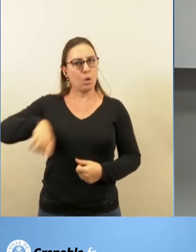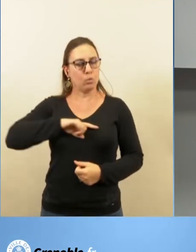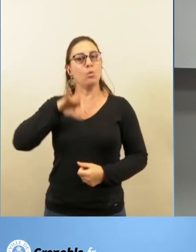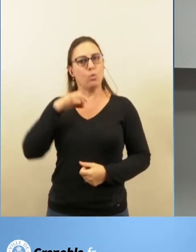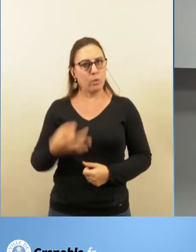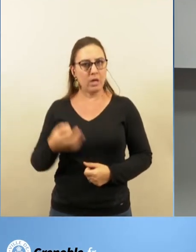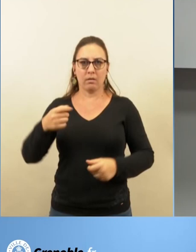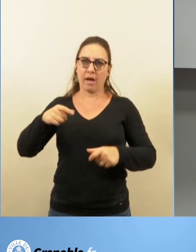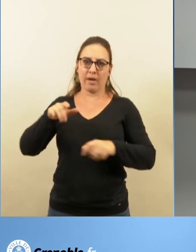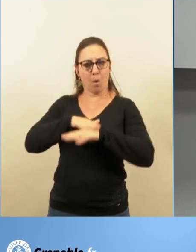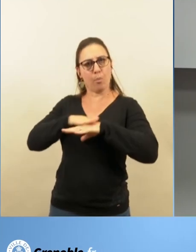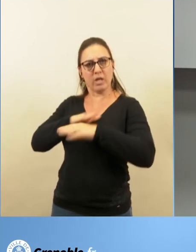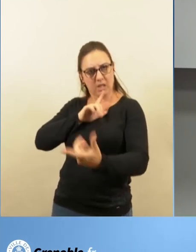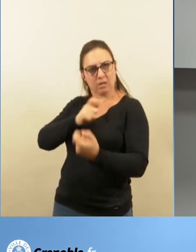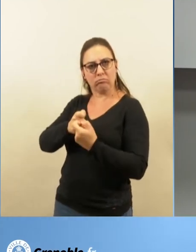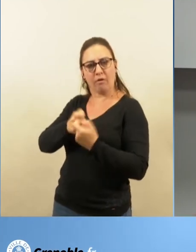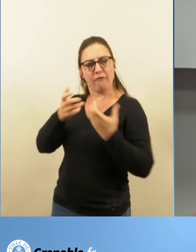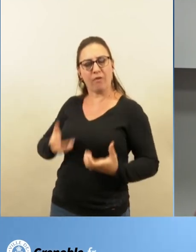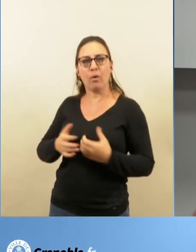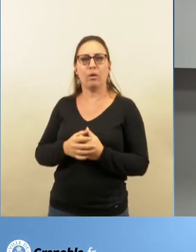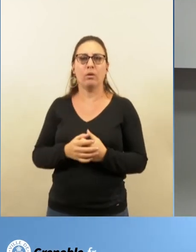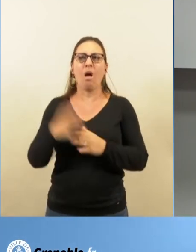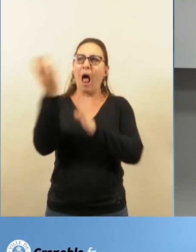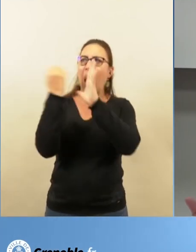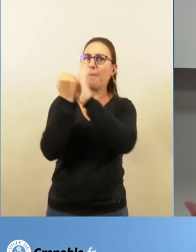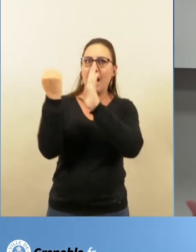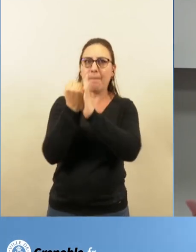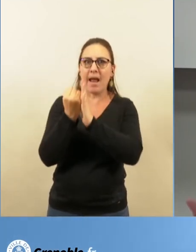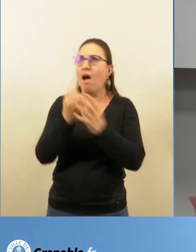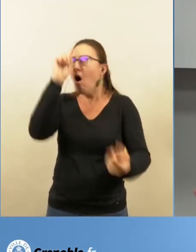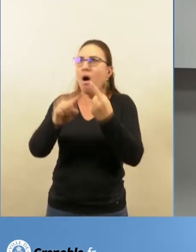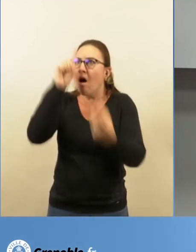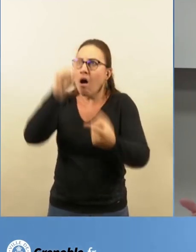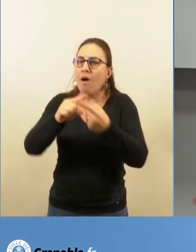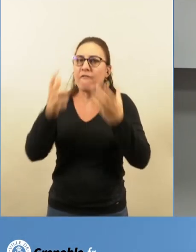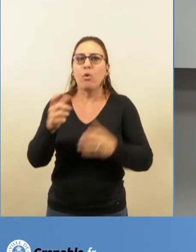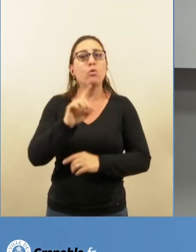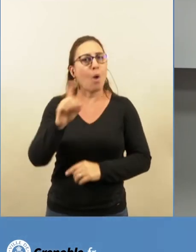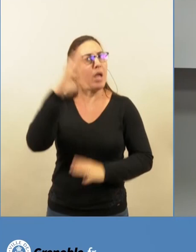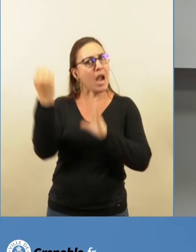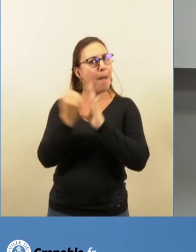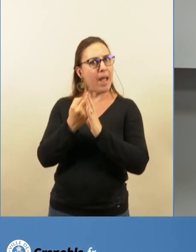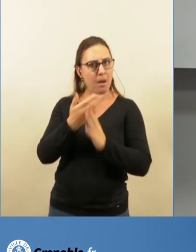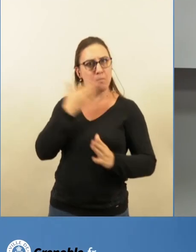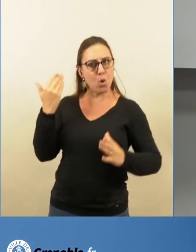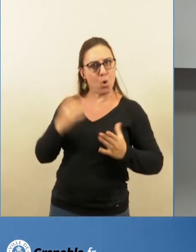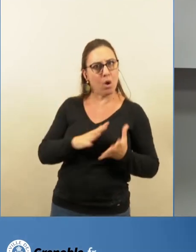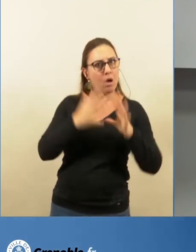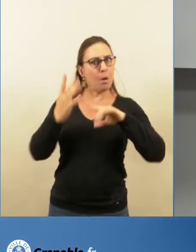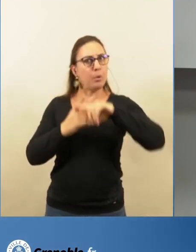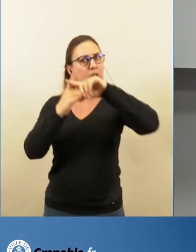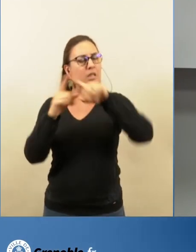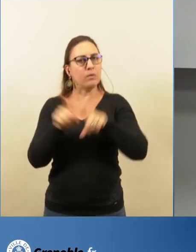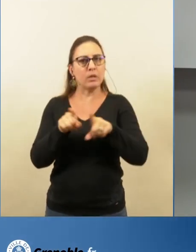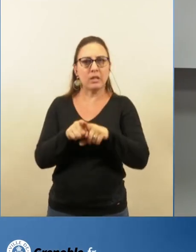nos politiques voilà la question n'est pas ensuite d'avoir des labels même si les labels peuvent encourager la question et te dire quelle est